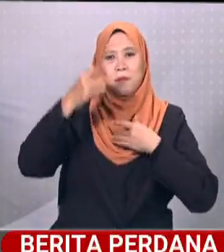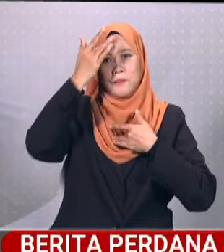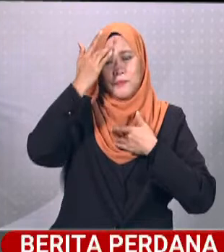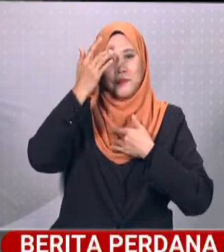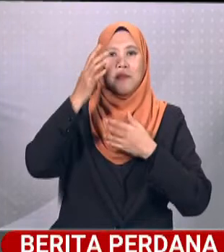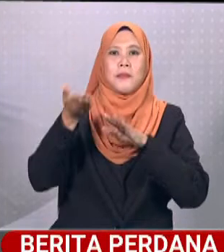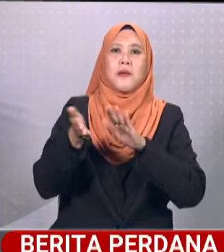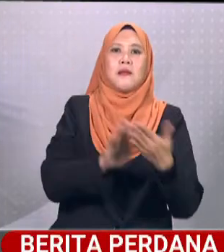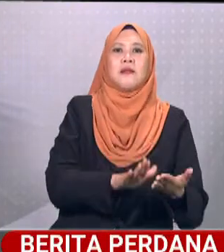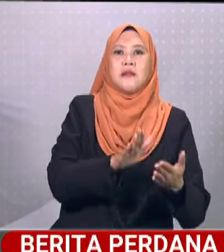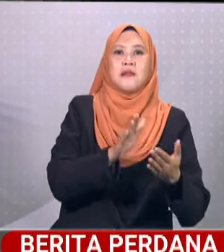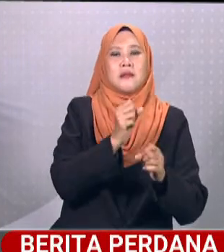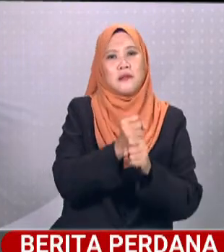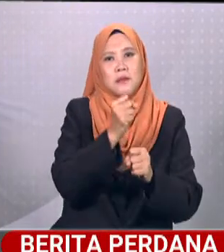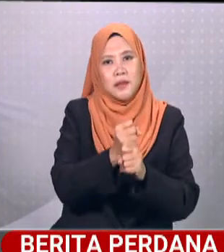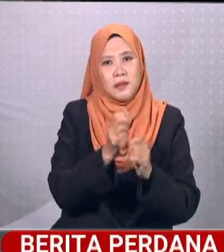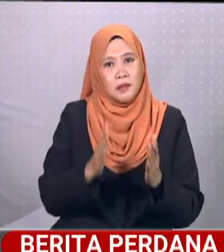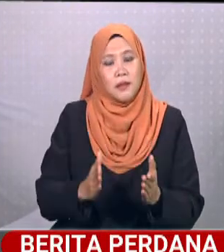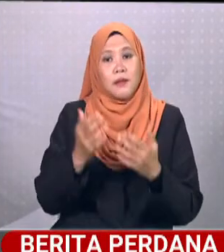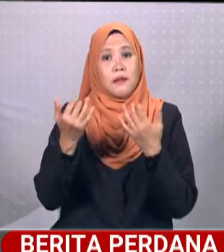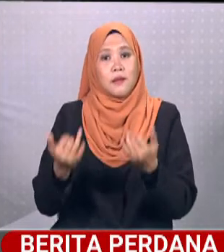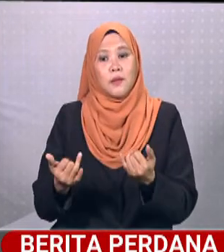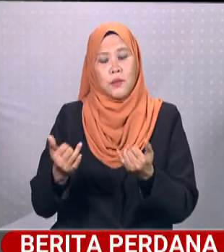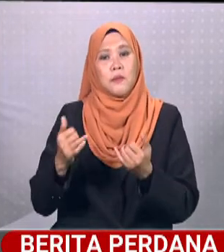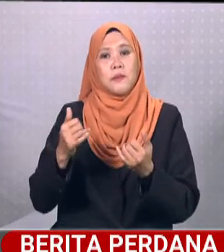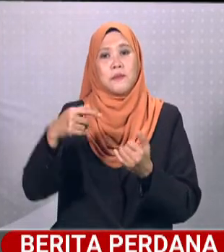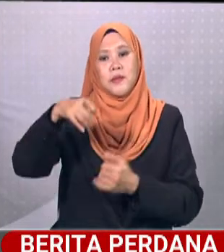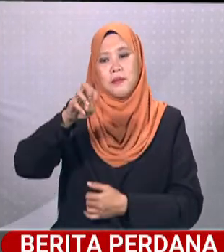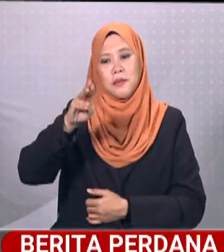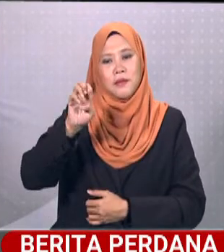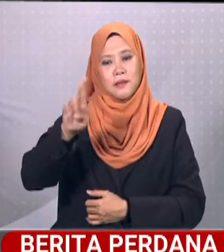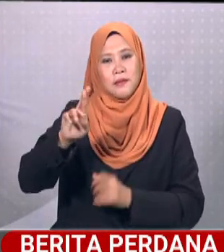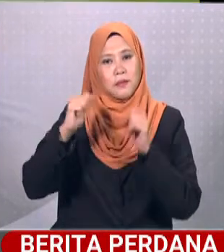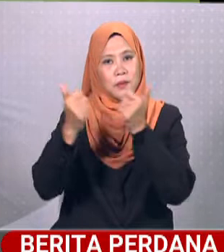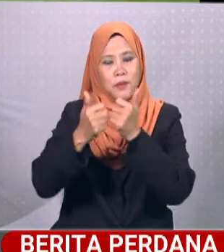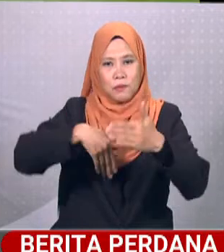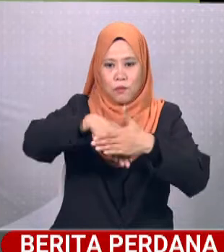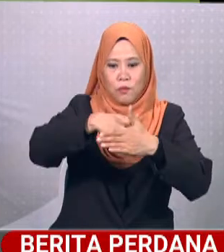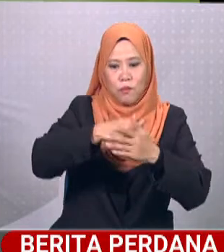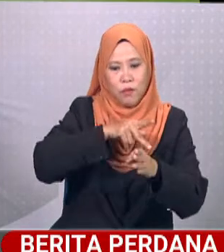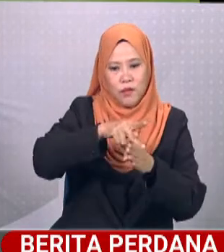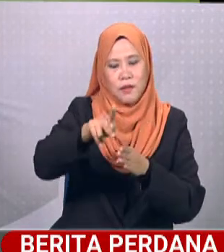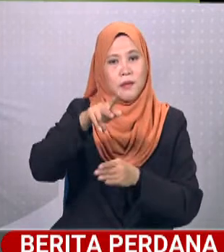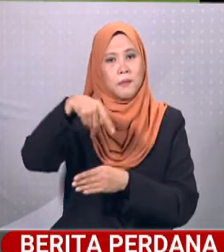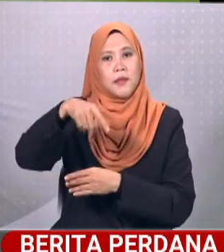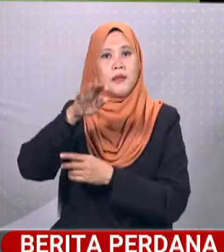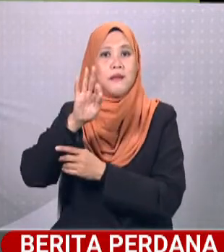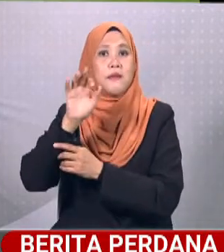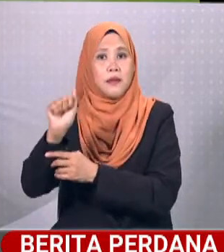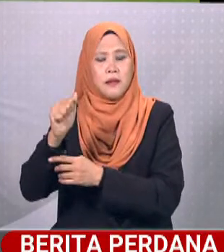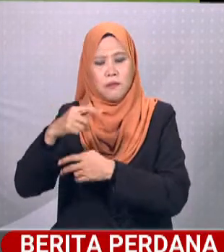ketika bertugas. Dikabarkan ketika ini, pihak Premier League dan Persatuan Pemain Bola Sepak Profesional PFA dalam